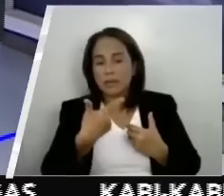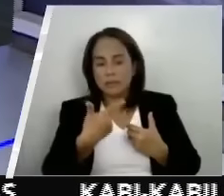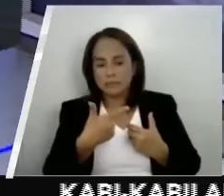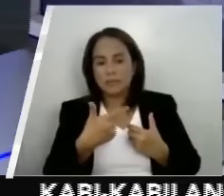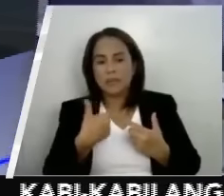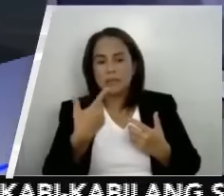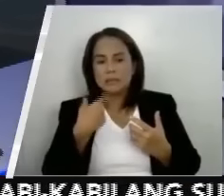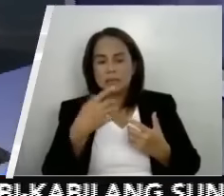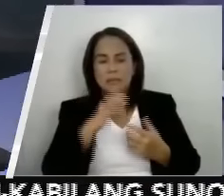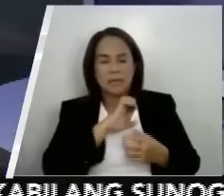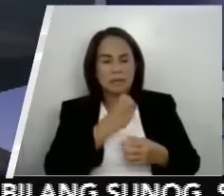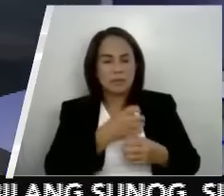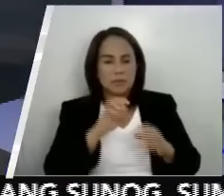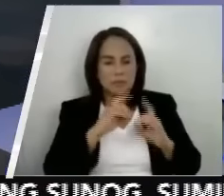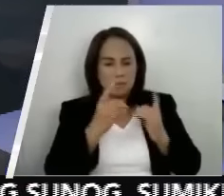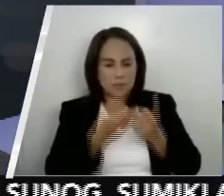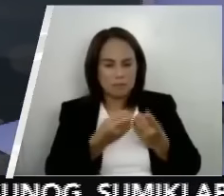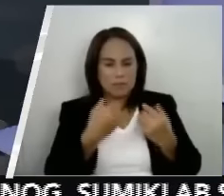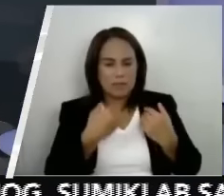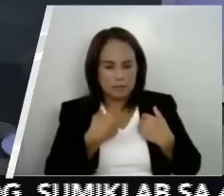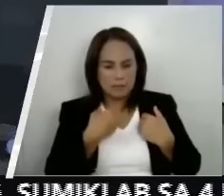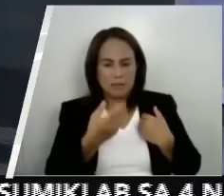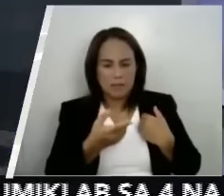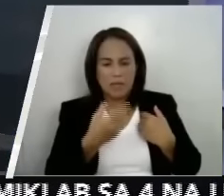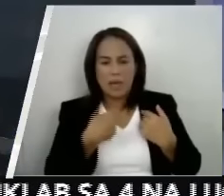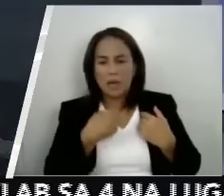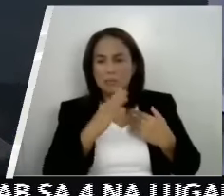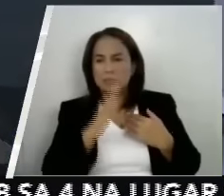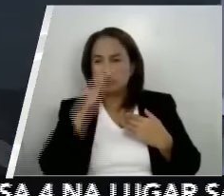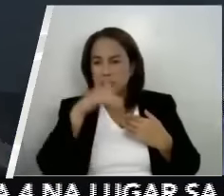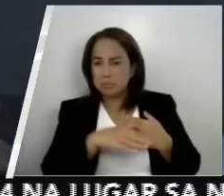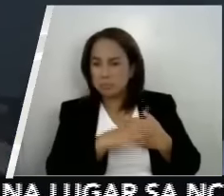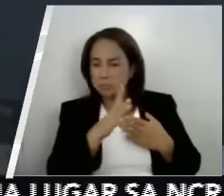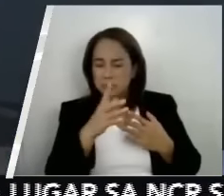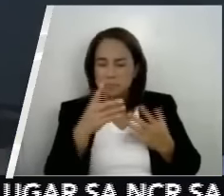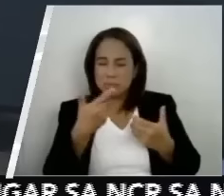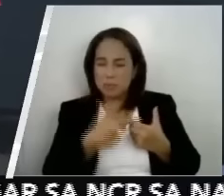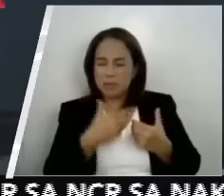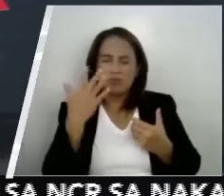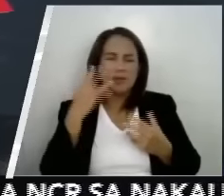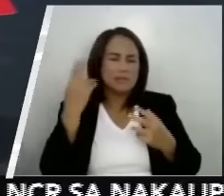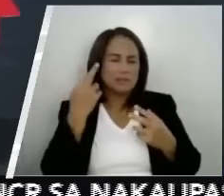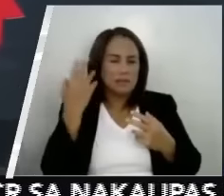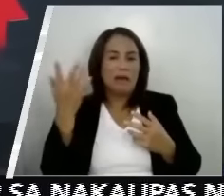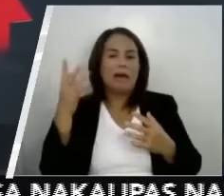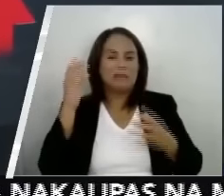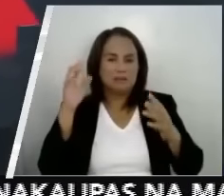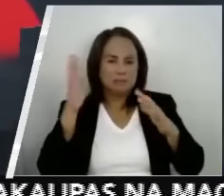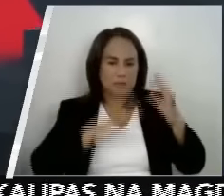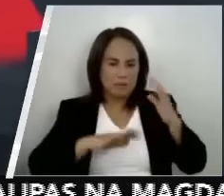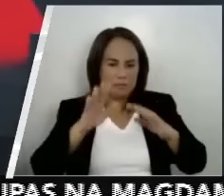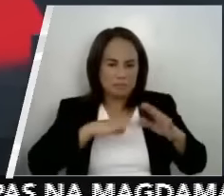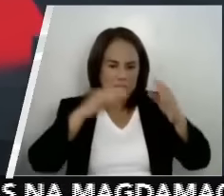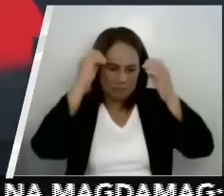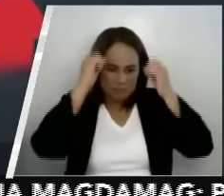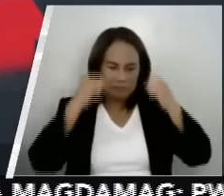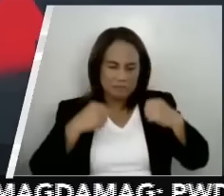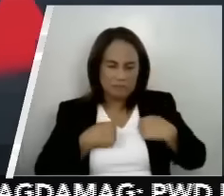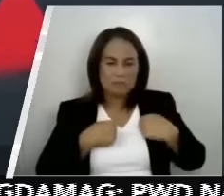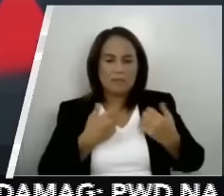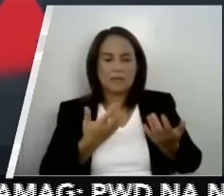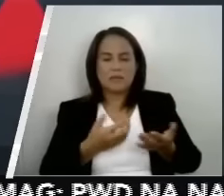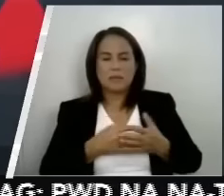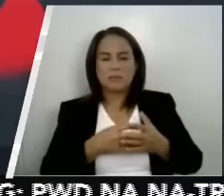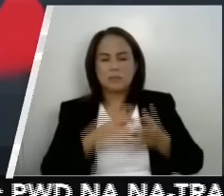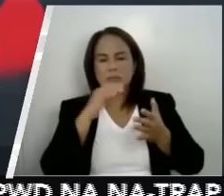Energy Department na ang mga paggalaw sa presyo ng petrolyo ay dahil pa rin sa tensyon sa Middle East at sa di inaasahang pagtapyas ng fuel demand sa